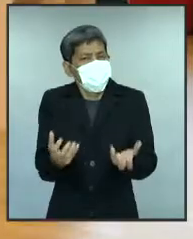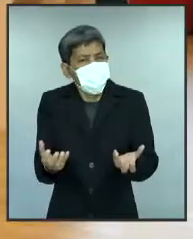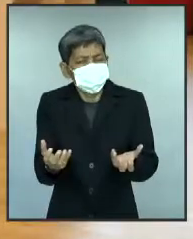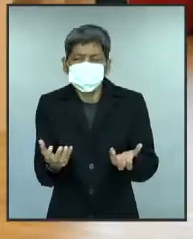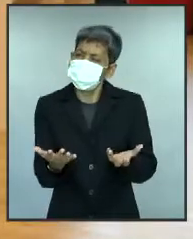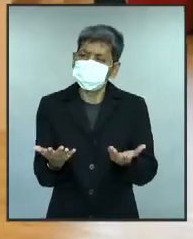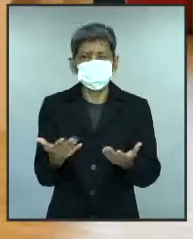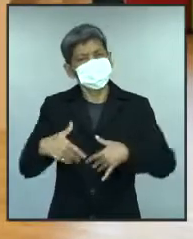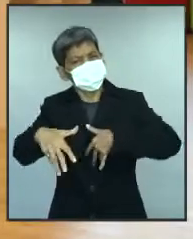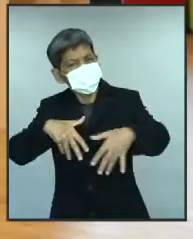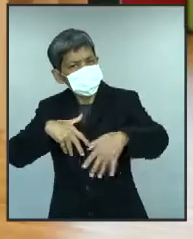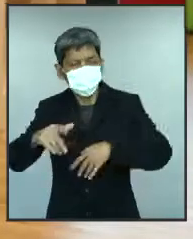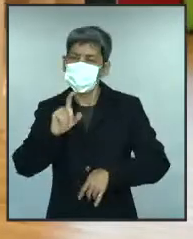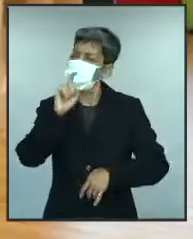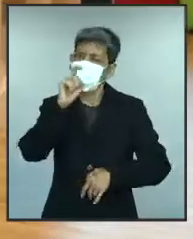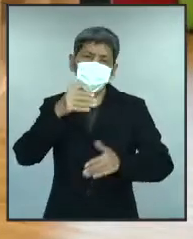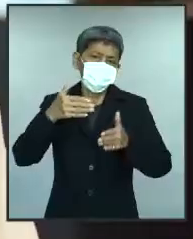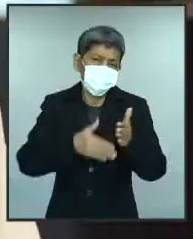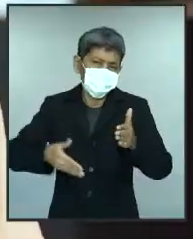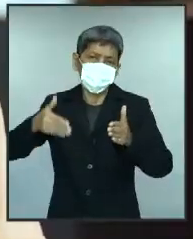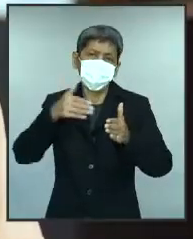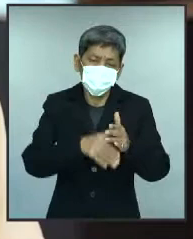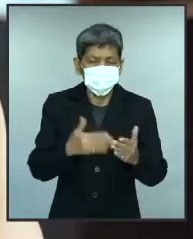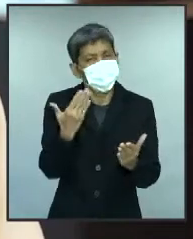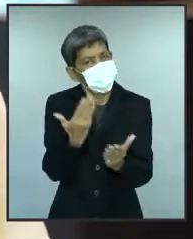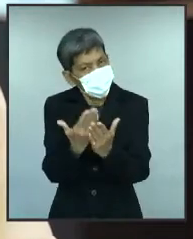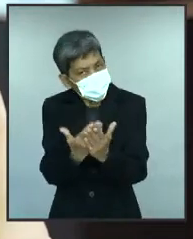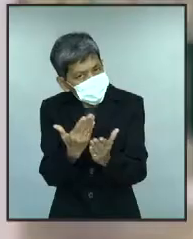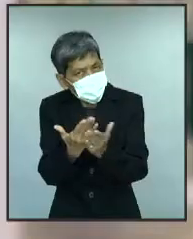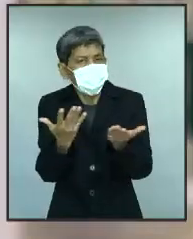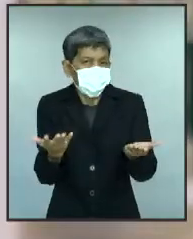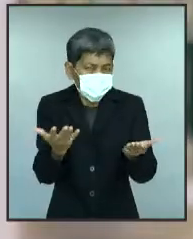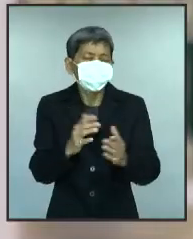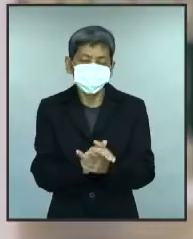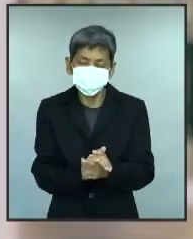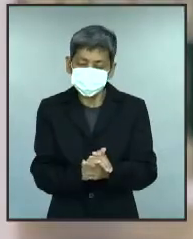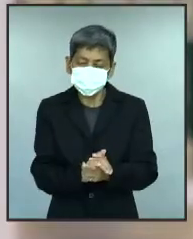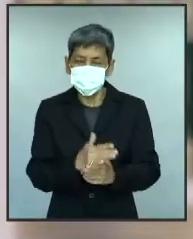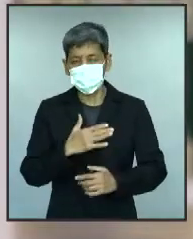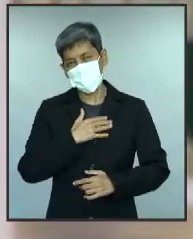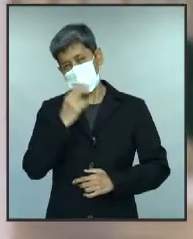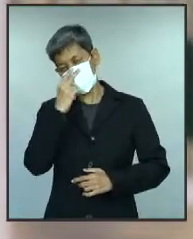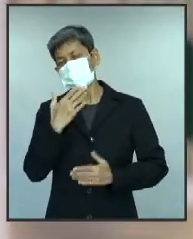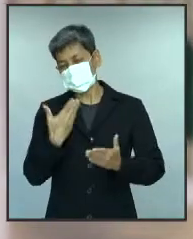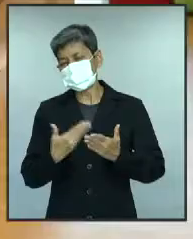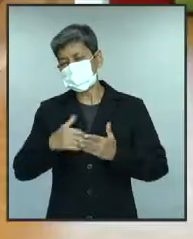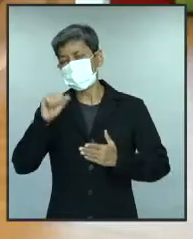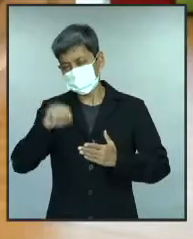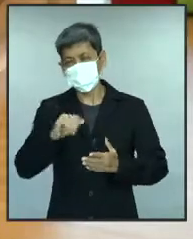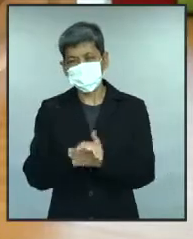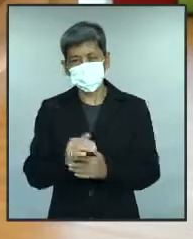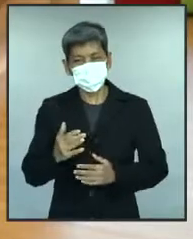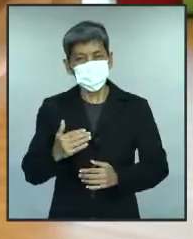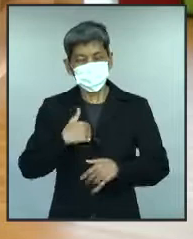ณ์มันมีโอกาสที่ไม่เท่ากัน ราคา ใช่นั่นคือตัวที่เรามองดู ใช่ครับคือบางที